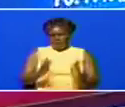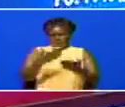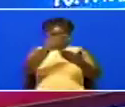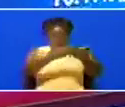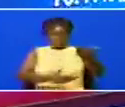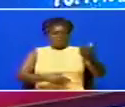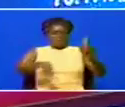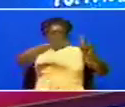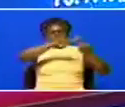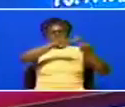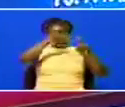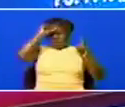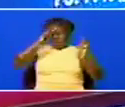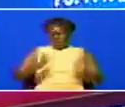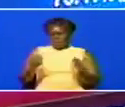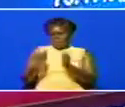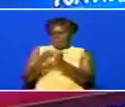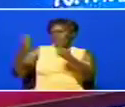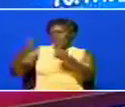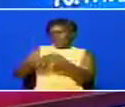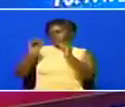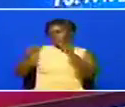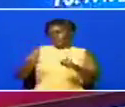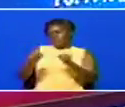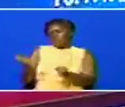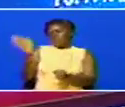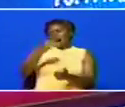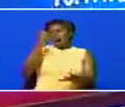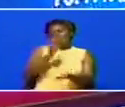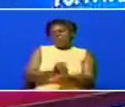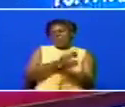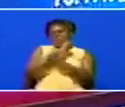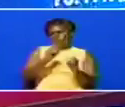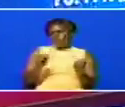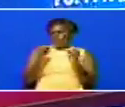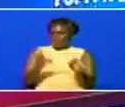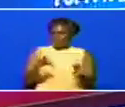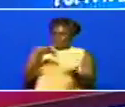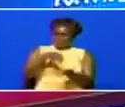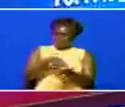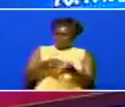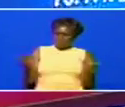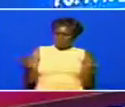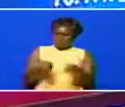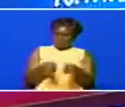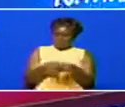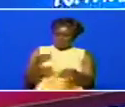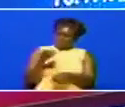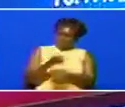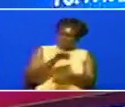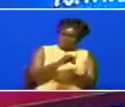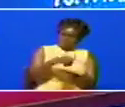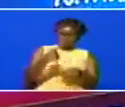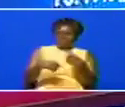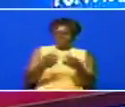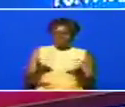kuwa takriban magavana 19 huenda wakakosa kurejea madarakani iwapo hali itasalia kuwa hii kwenye kinyang'anyiro ambacho